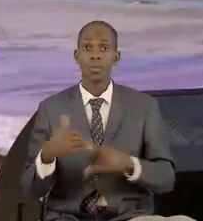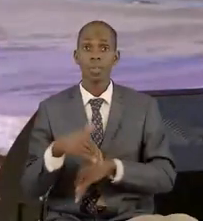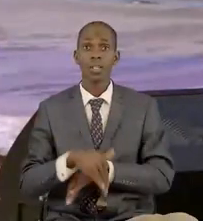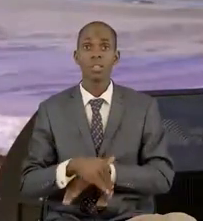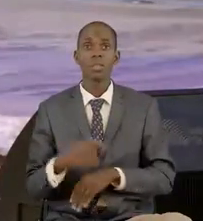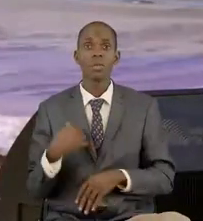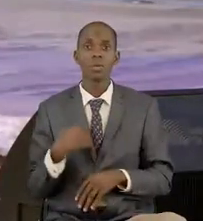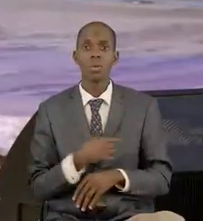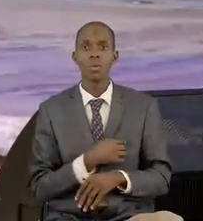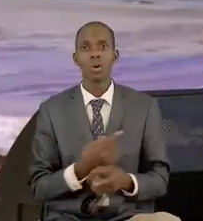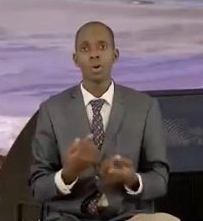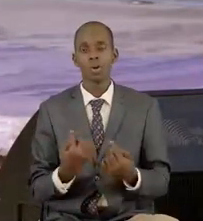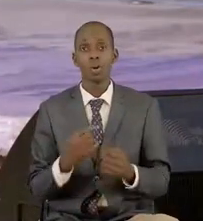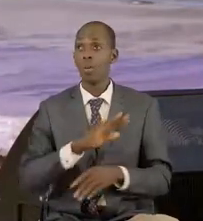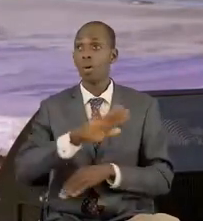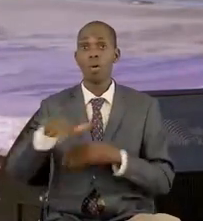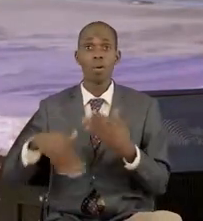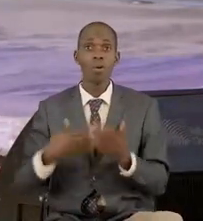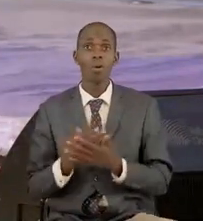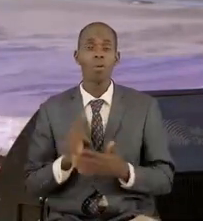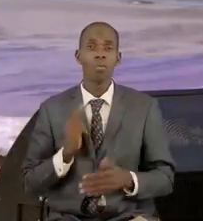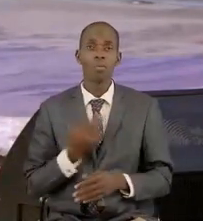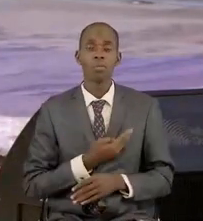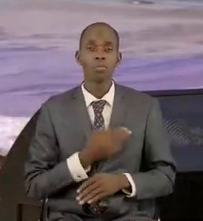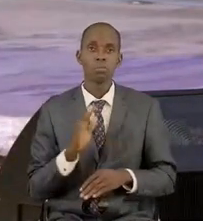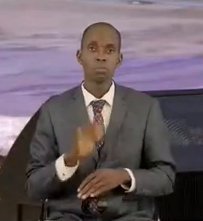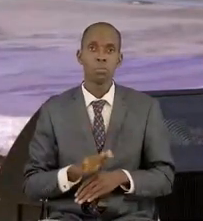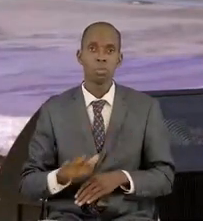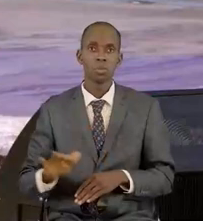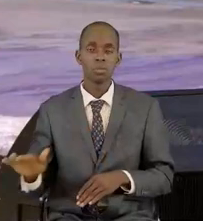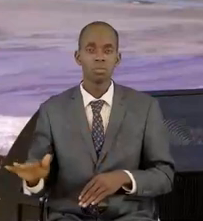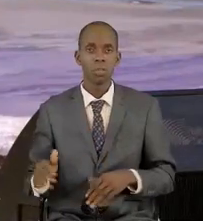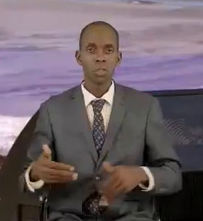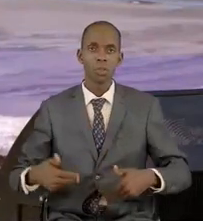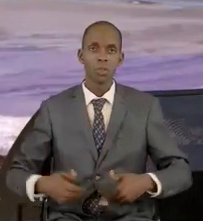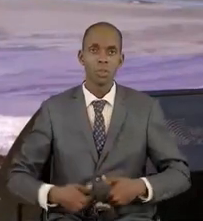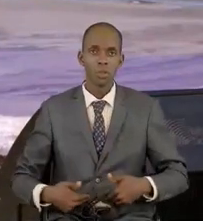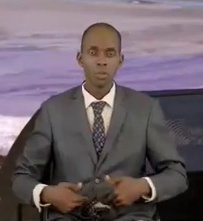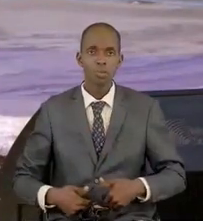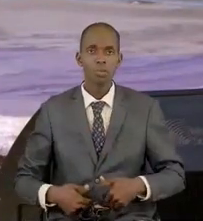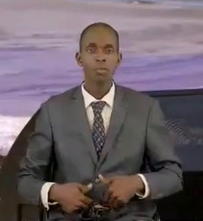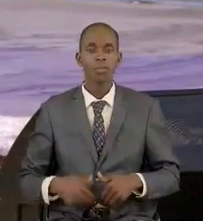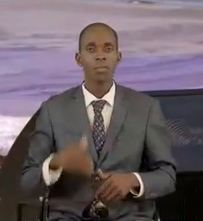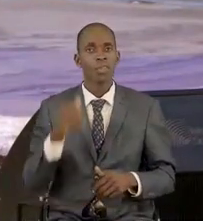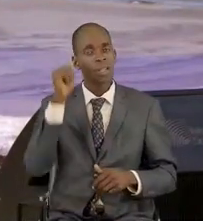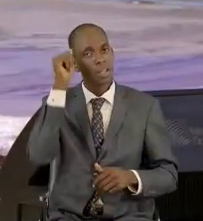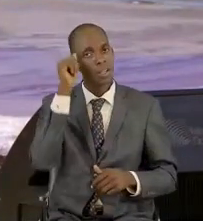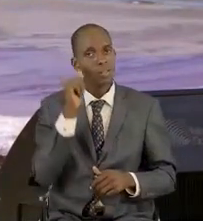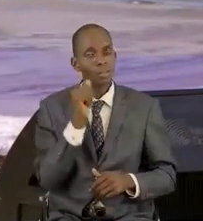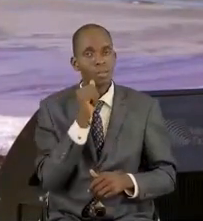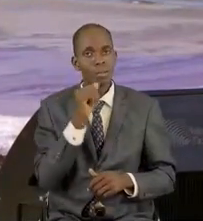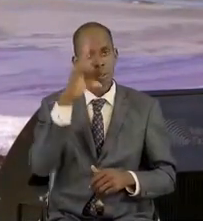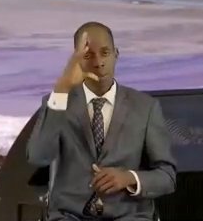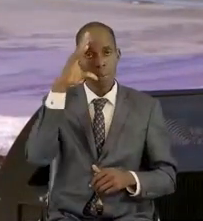ce soir nous sommes arrivés nous tous enfants jeunes adultes